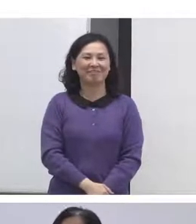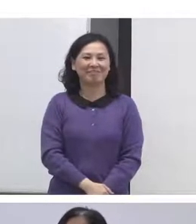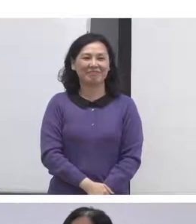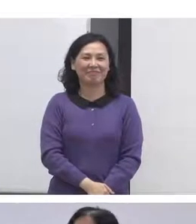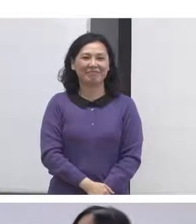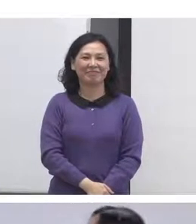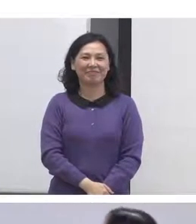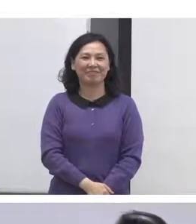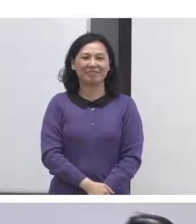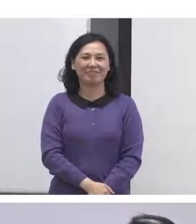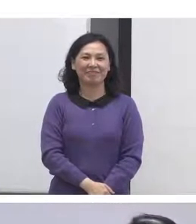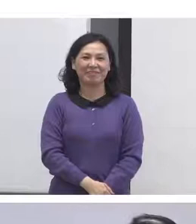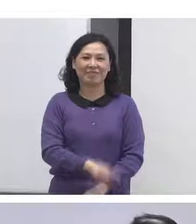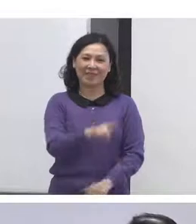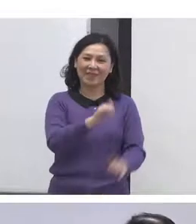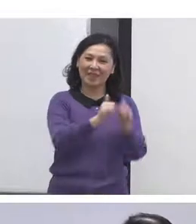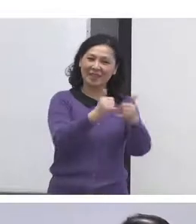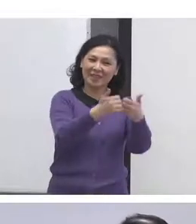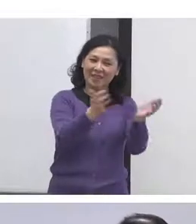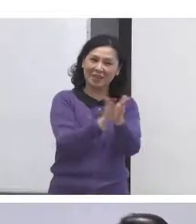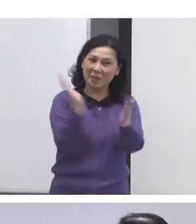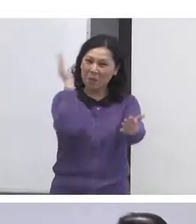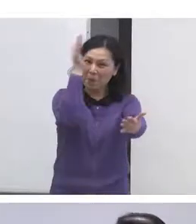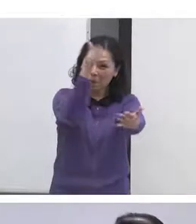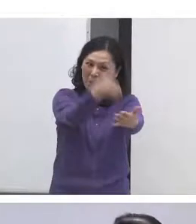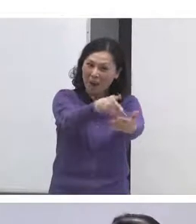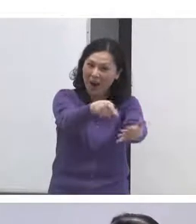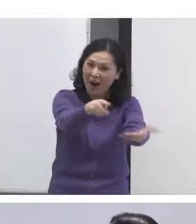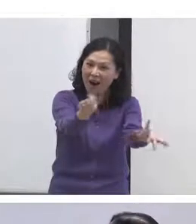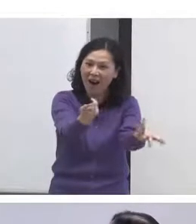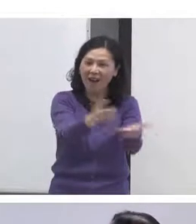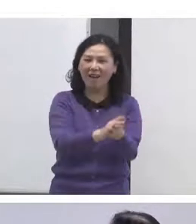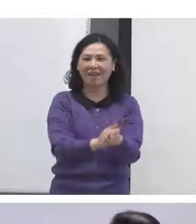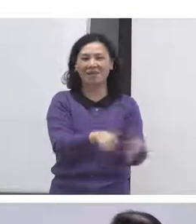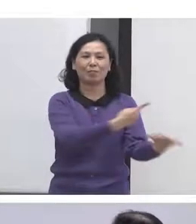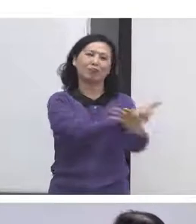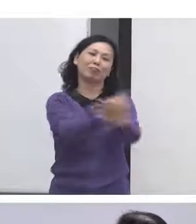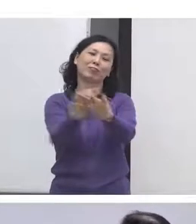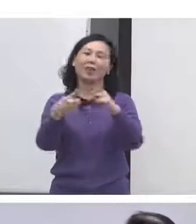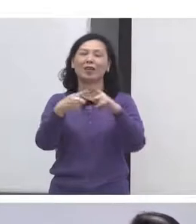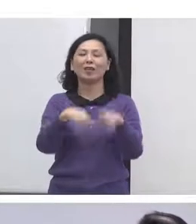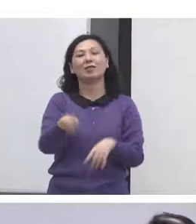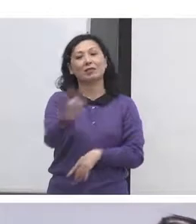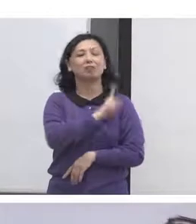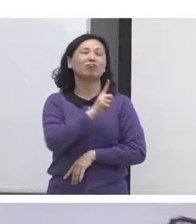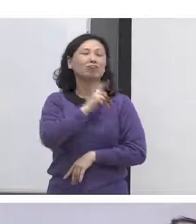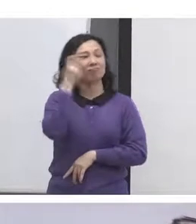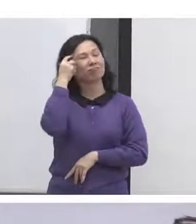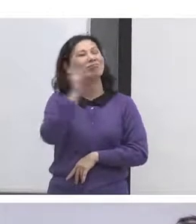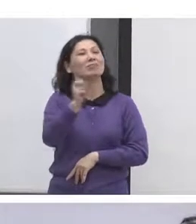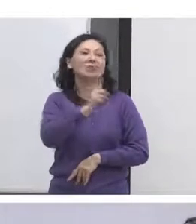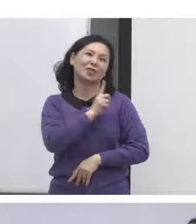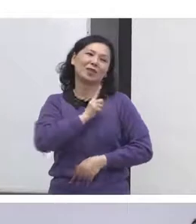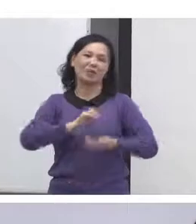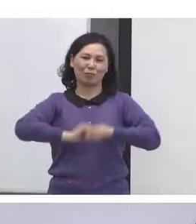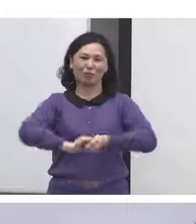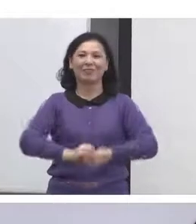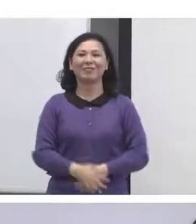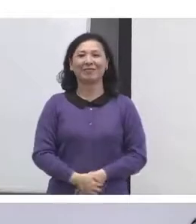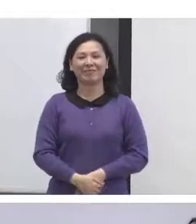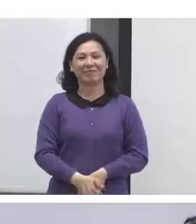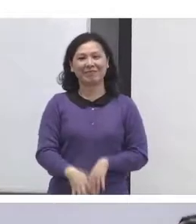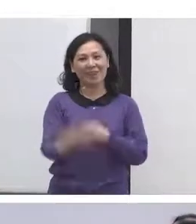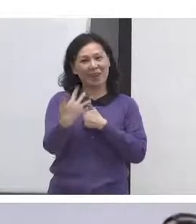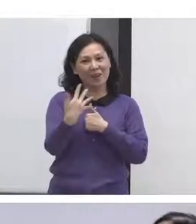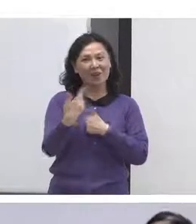对这个社群的终极想象的主持应该是就每个人啊，所以大家自己想象什么自己决定。 如果是问我的话，我